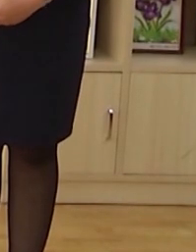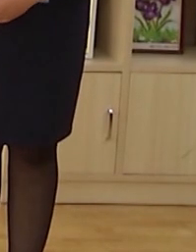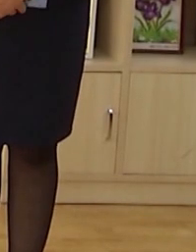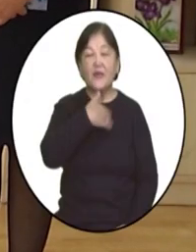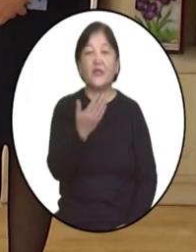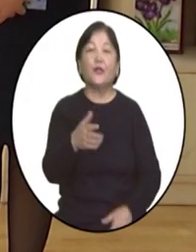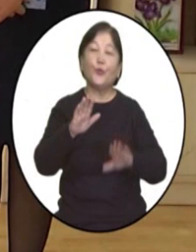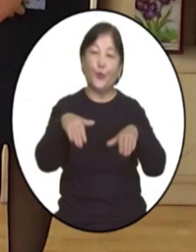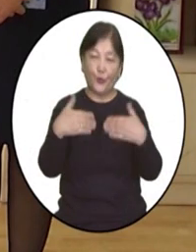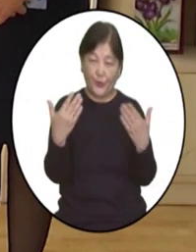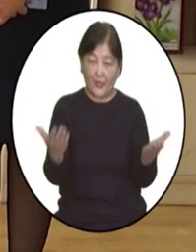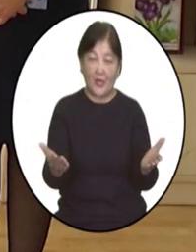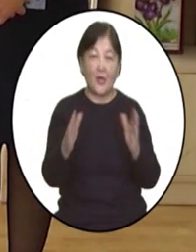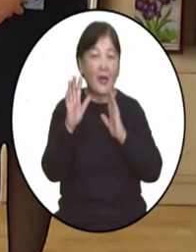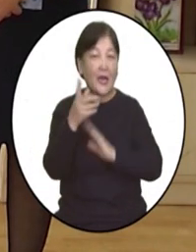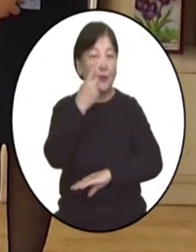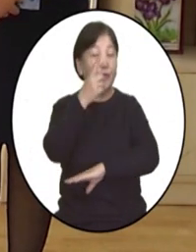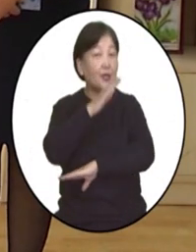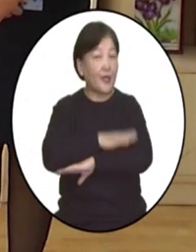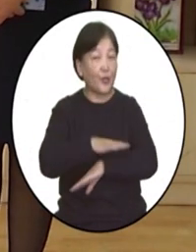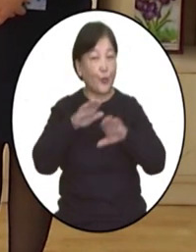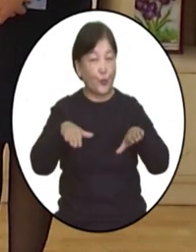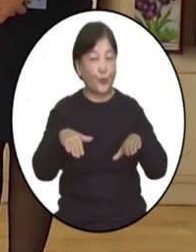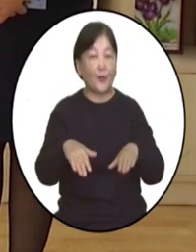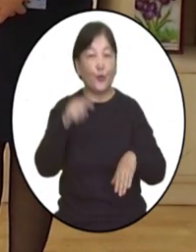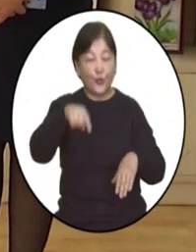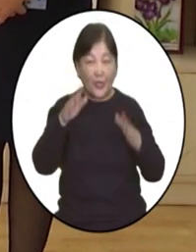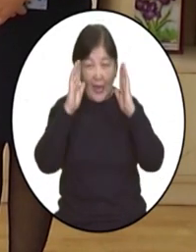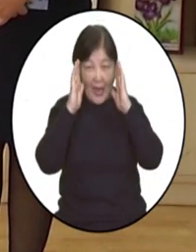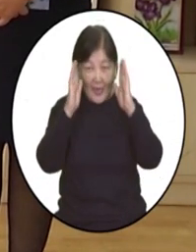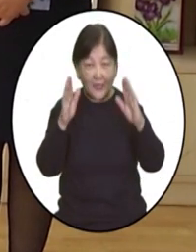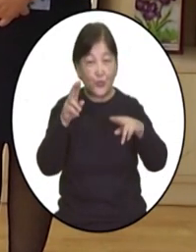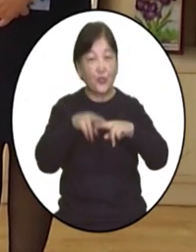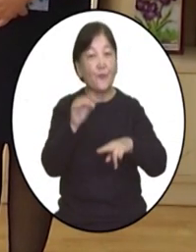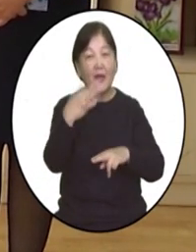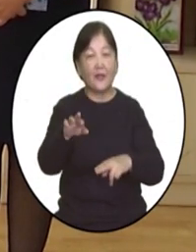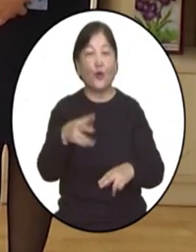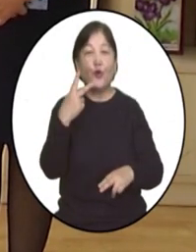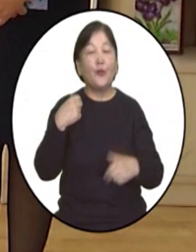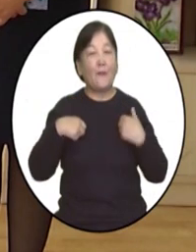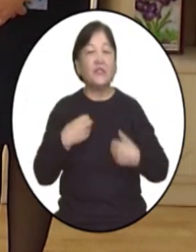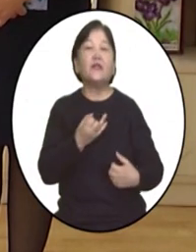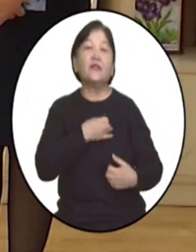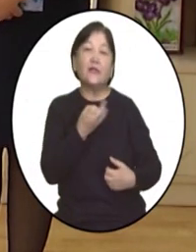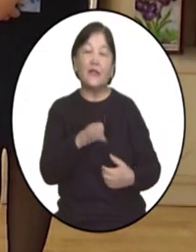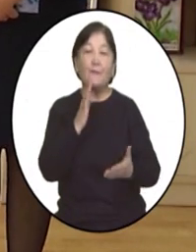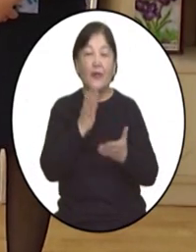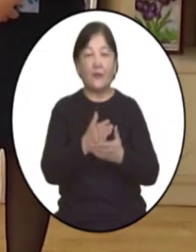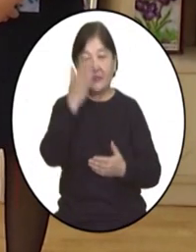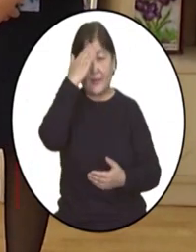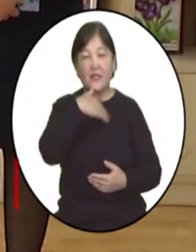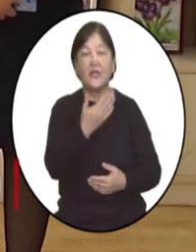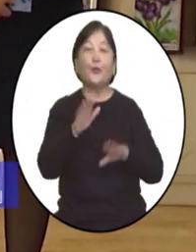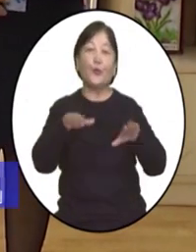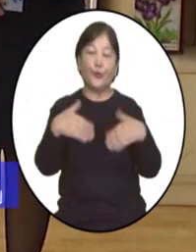Сайн байцгаана уу хүүхдүүд ээ. 11-р ангийн сурагчид маань өнөөдөр анхаарлаа хандуулан сууж байгааг хоёр багш нь итгэлтэй байна. Сайн байцгаана уу